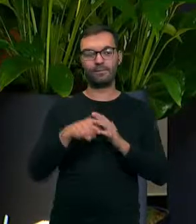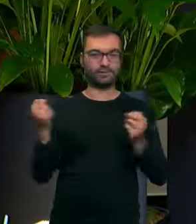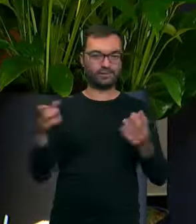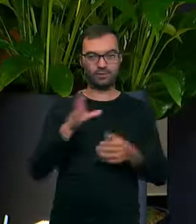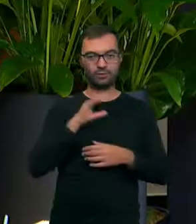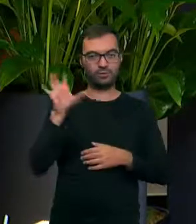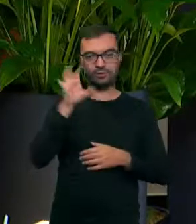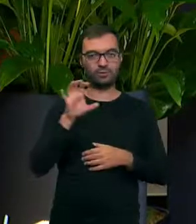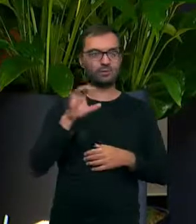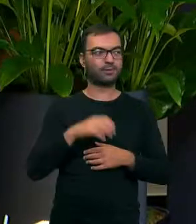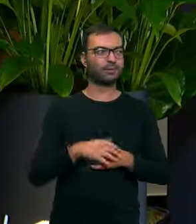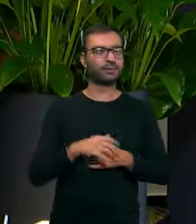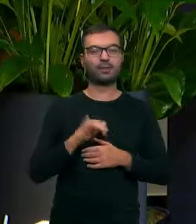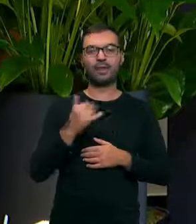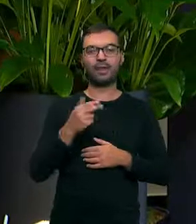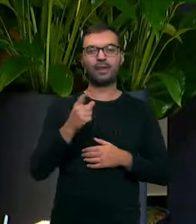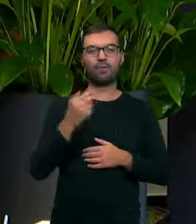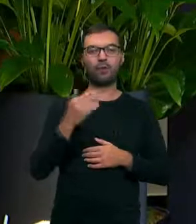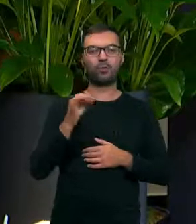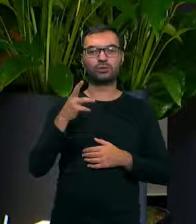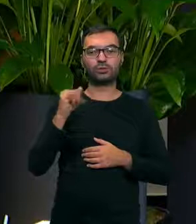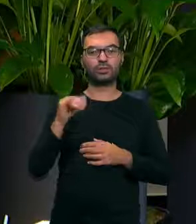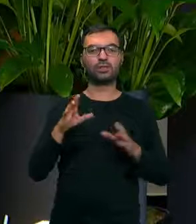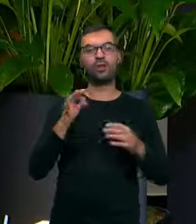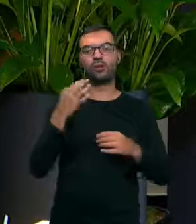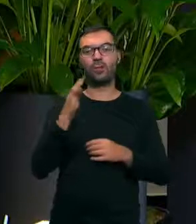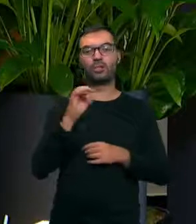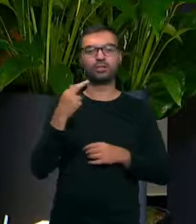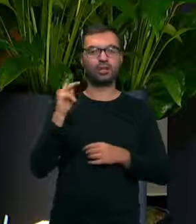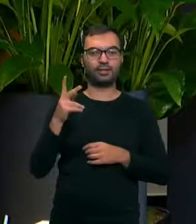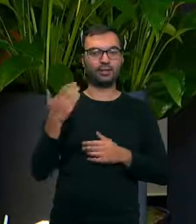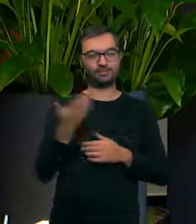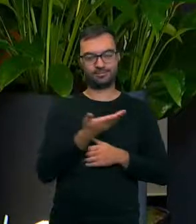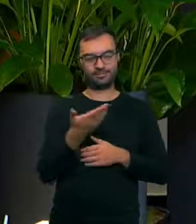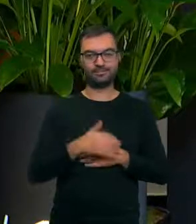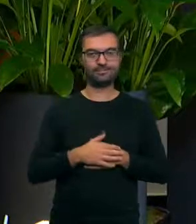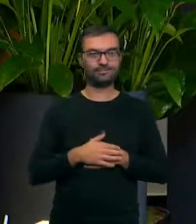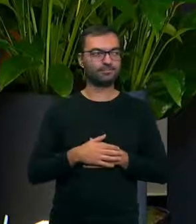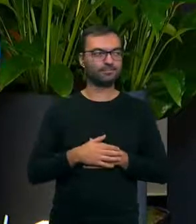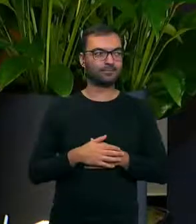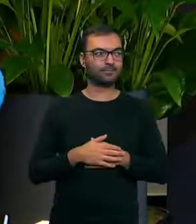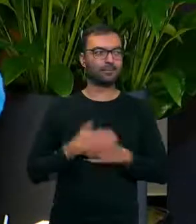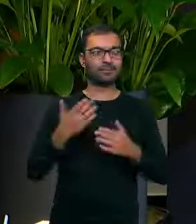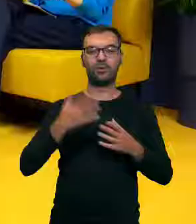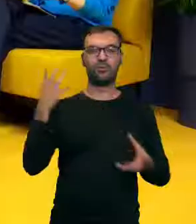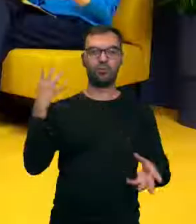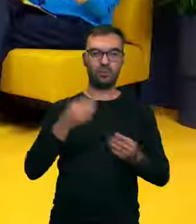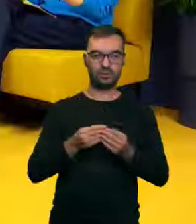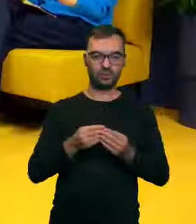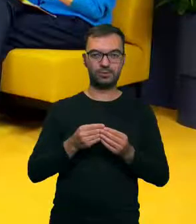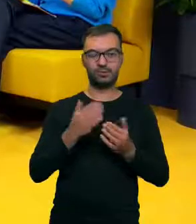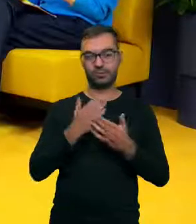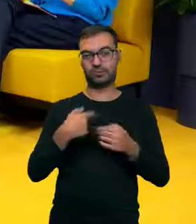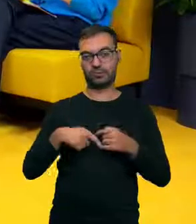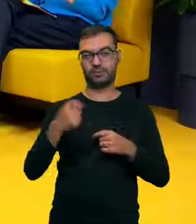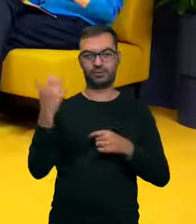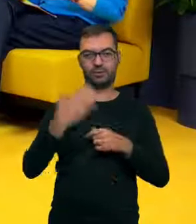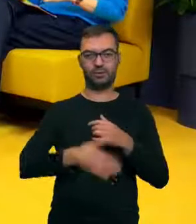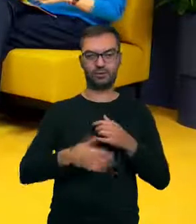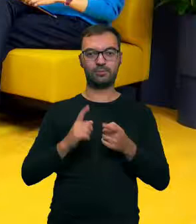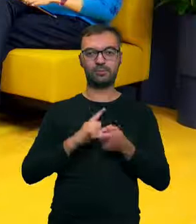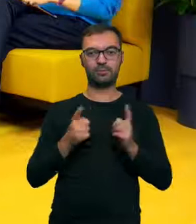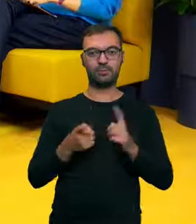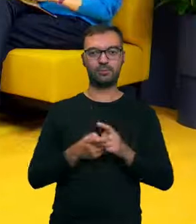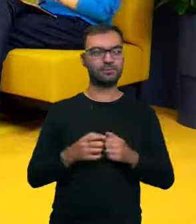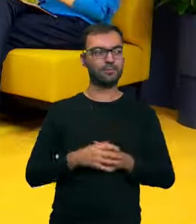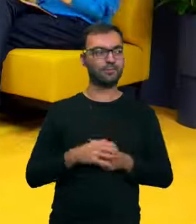kinach, film Jana P. Matuszyńskiego z Tomaszem Ziętkiem w jednej z głównych ról. To tak już podsumowująco, bo zbliżamy się powoli do końca